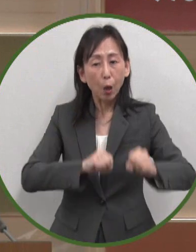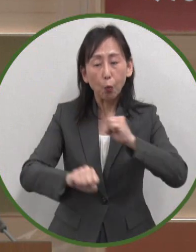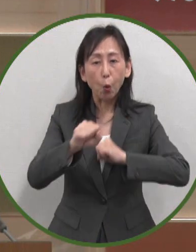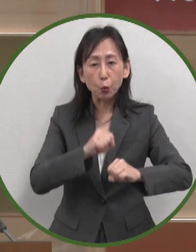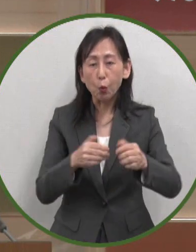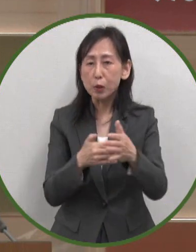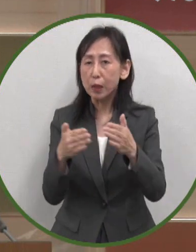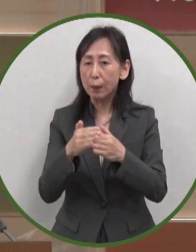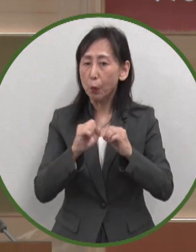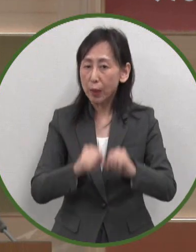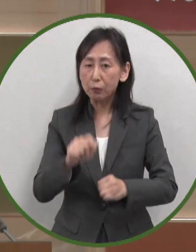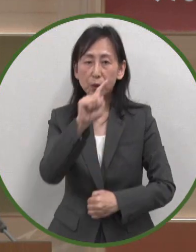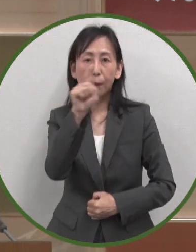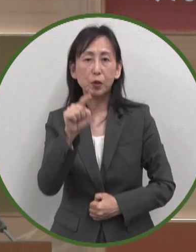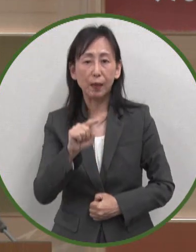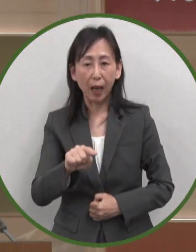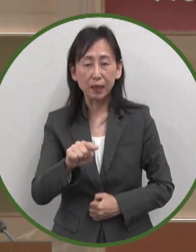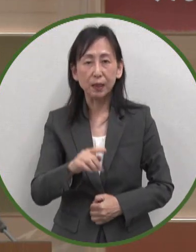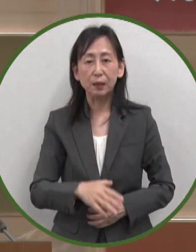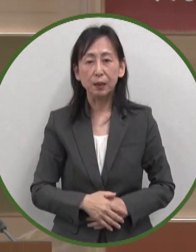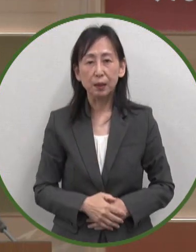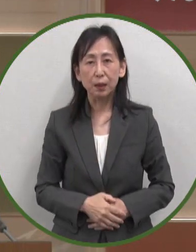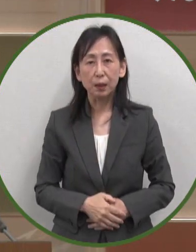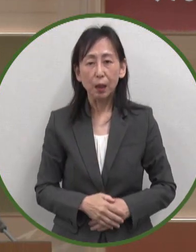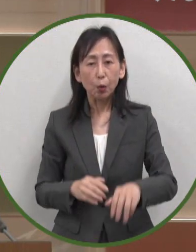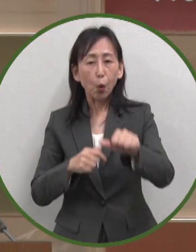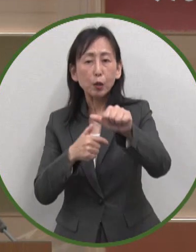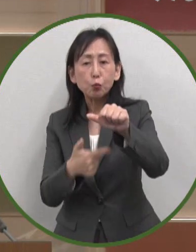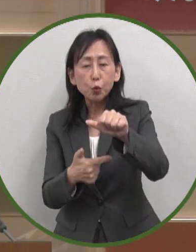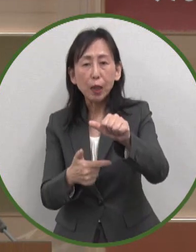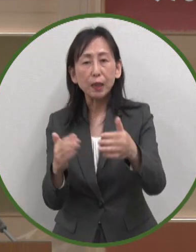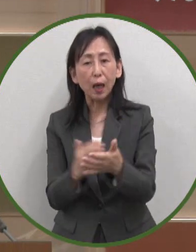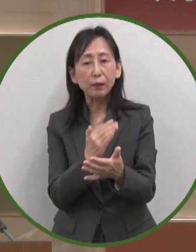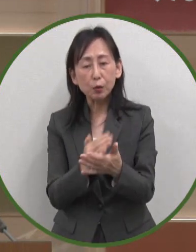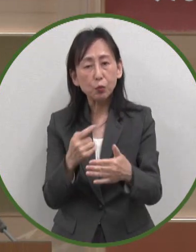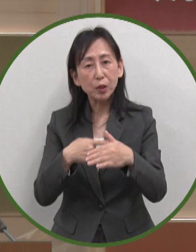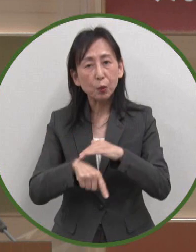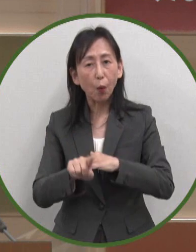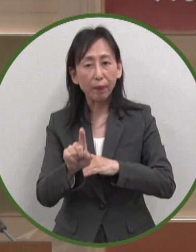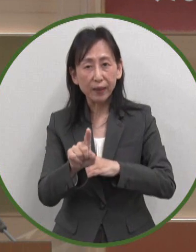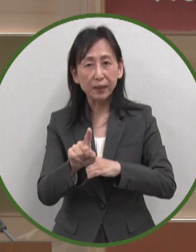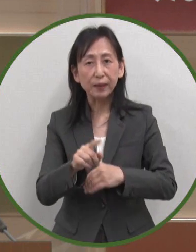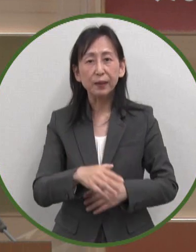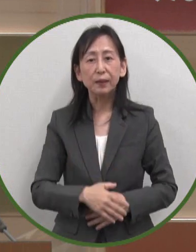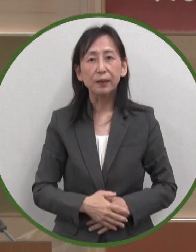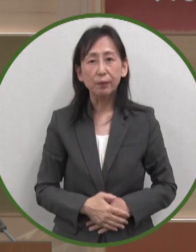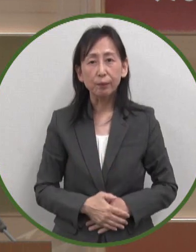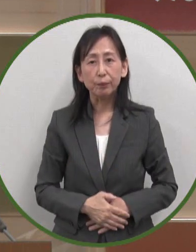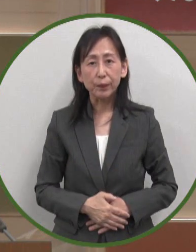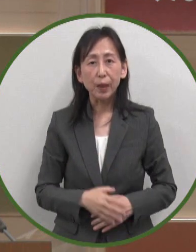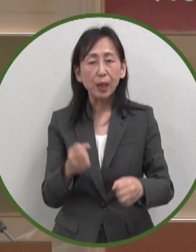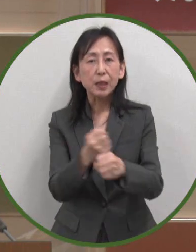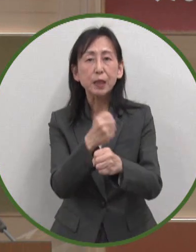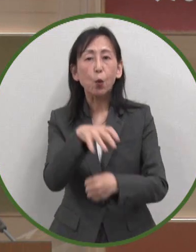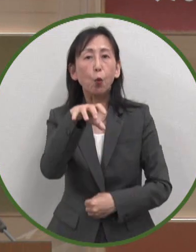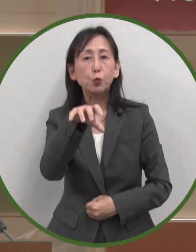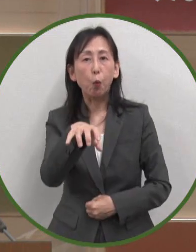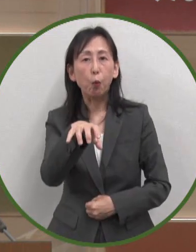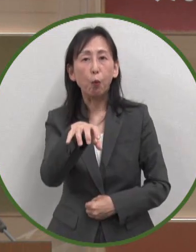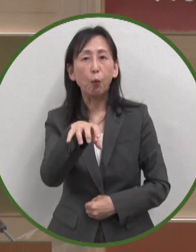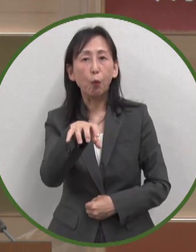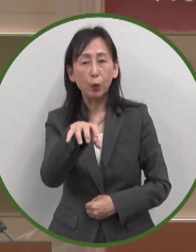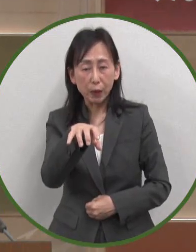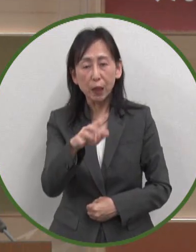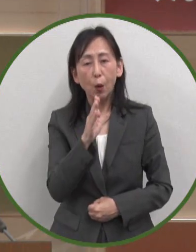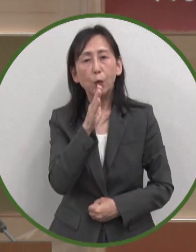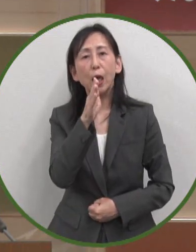そういう判断をするということです。それでなぜ5月3日に判断するかというとですね、あのこれは事業所に、